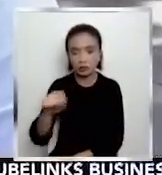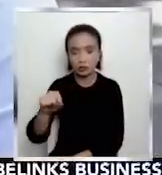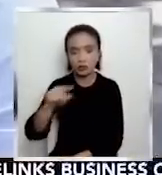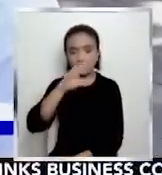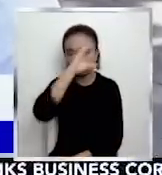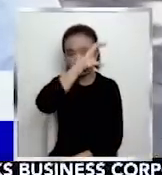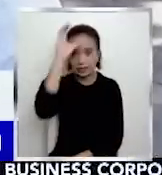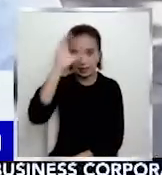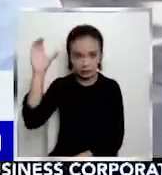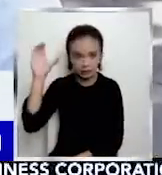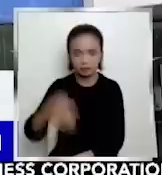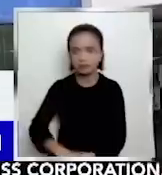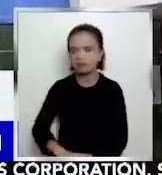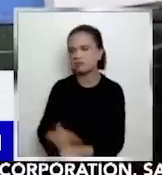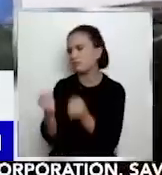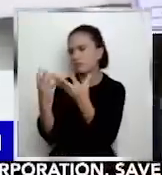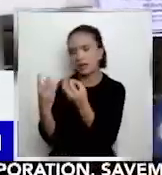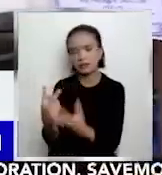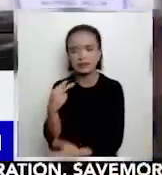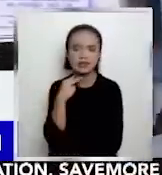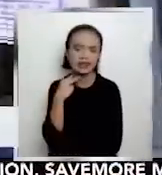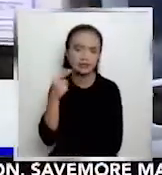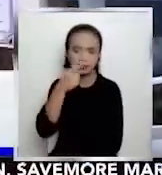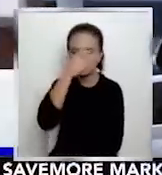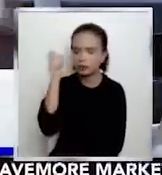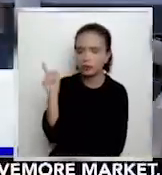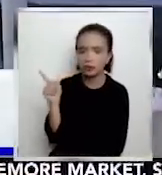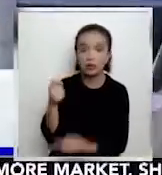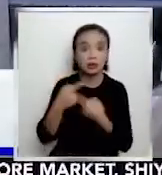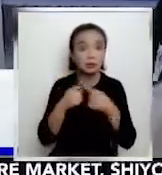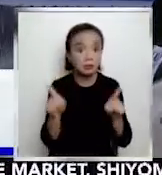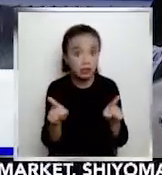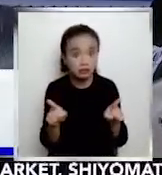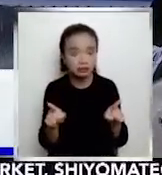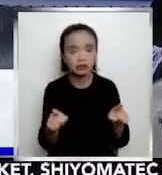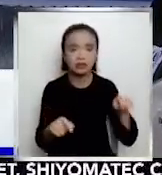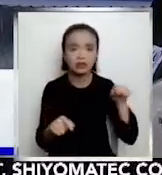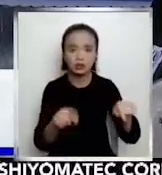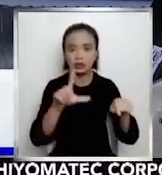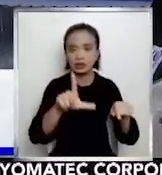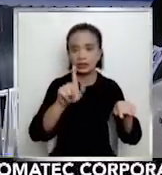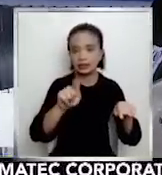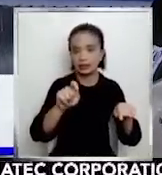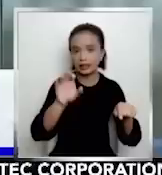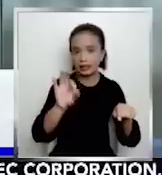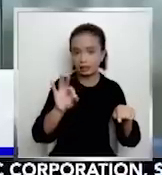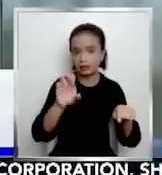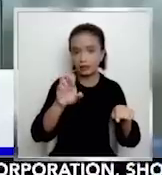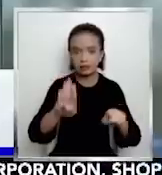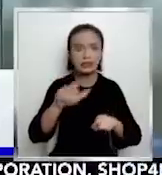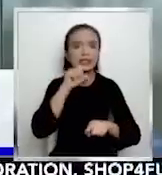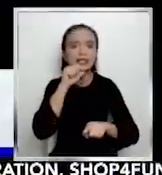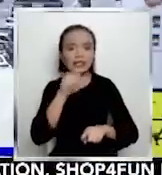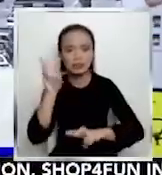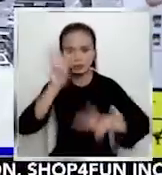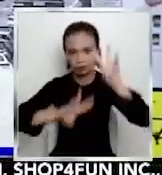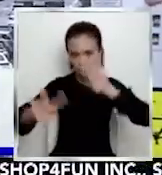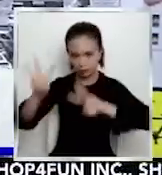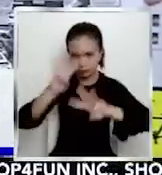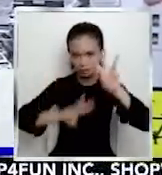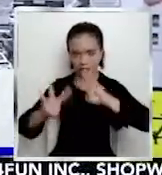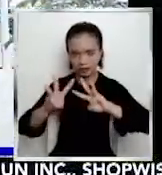mga ma-stranded dahil dito. Pero hindi naman raw nag-aalala ang Land Transportation, Franchising and Regulatory Board o LTFRB